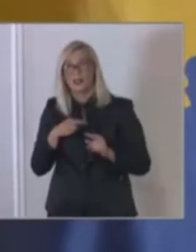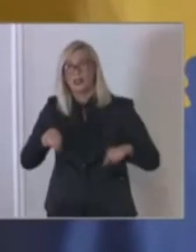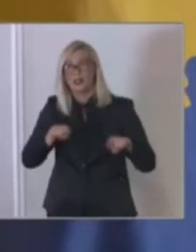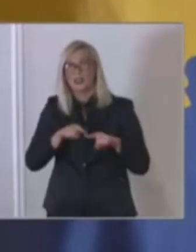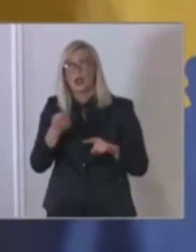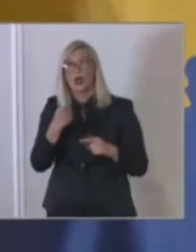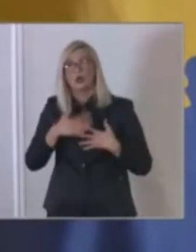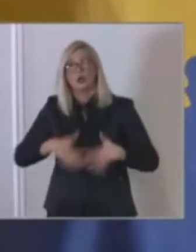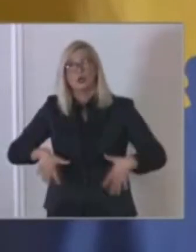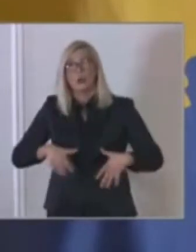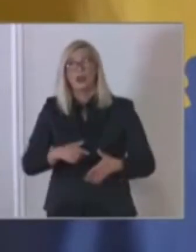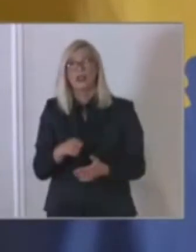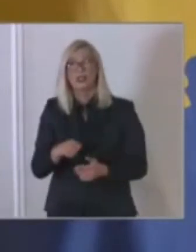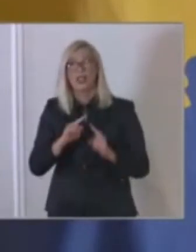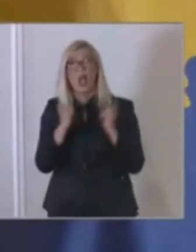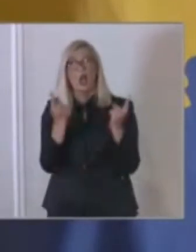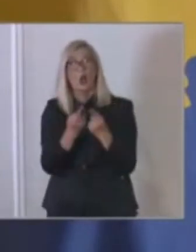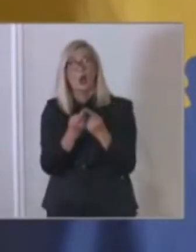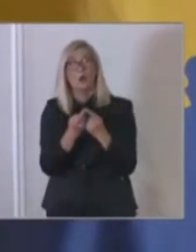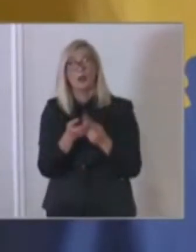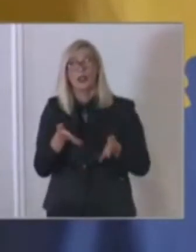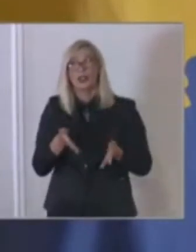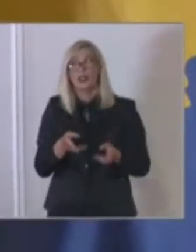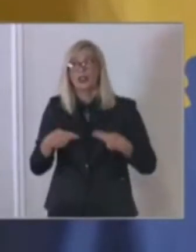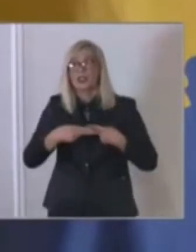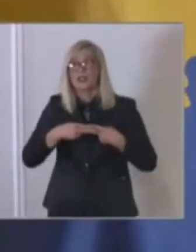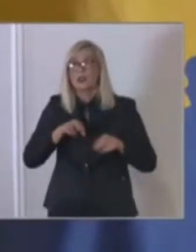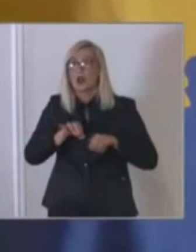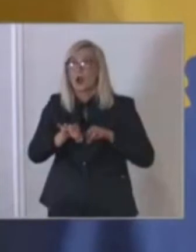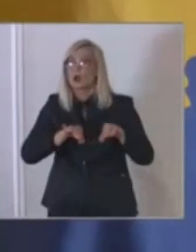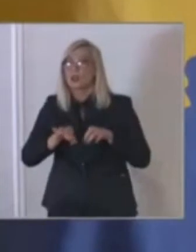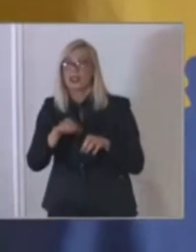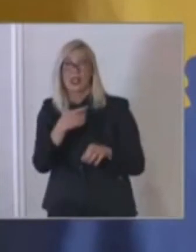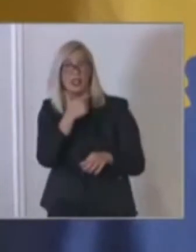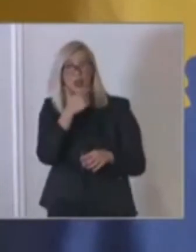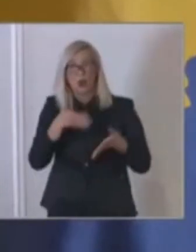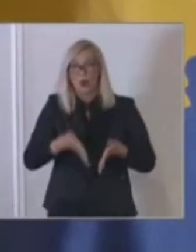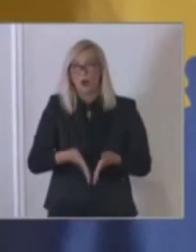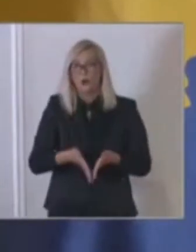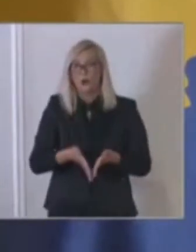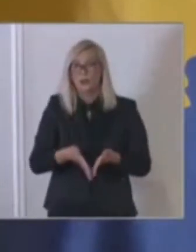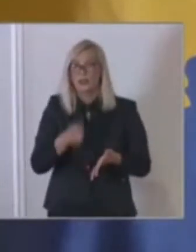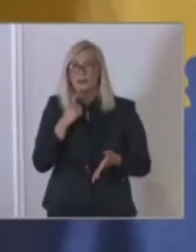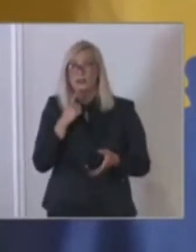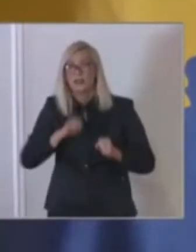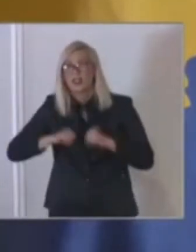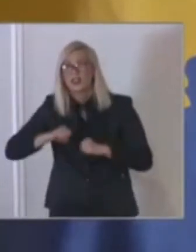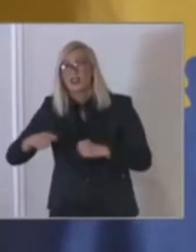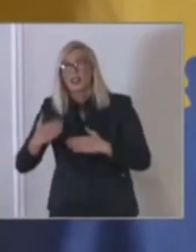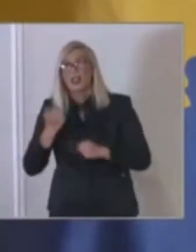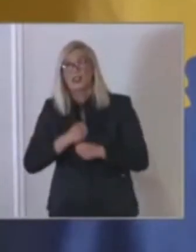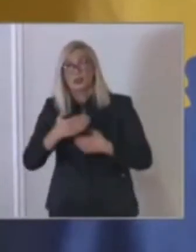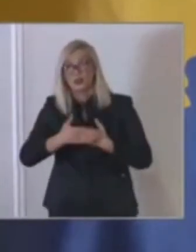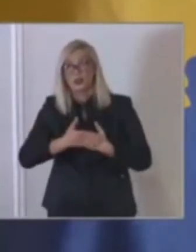e biznesit duhet t'jenë në ngushtë në koordinim me odën ekonomike këtu për të intensifikuar bashkëpunimin, por edhe për të identifikuar çfarë